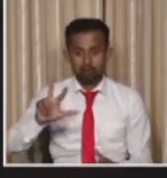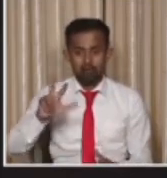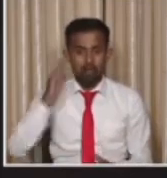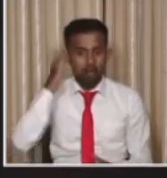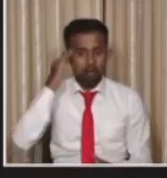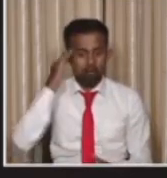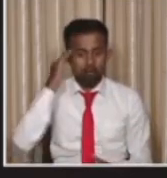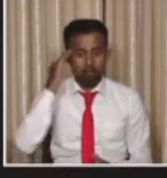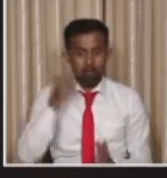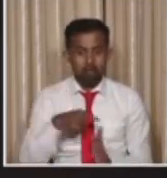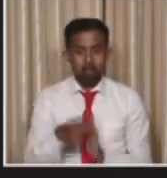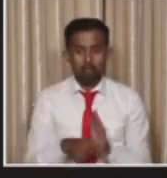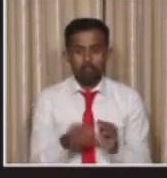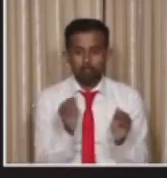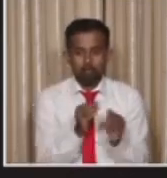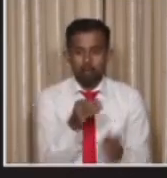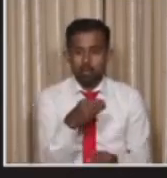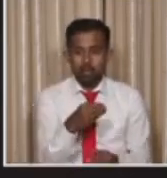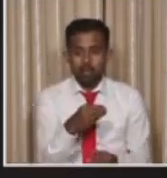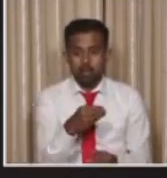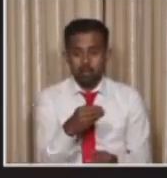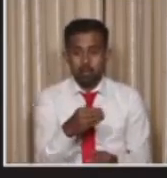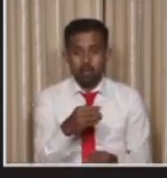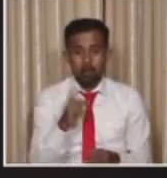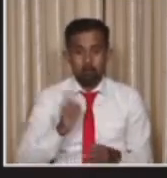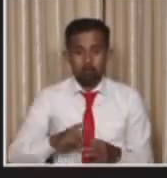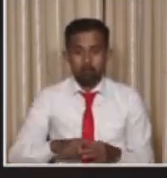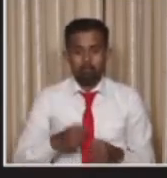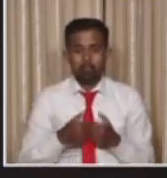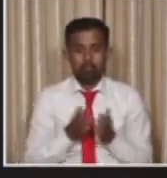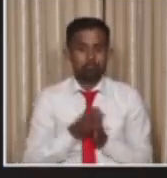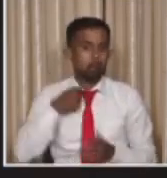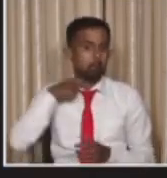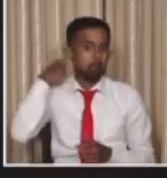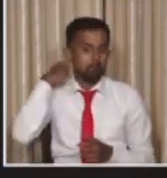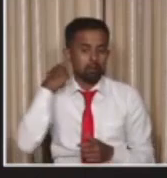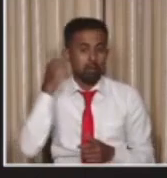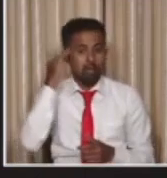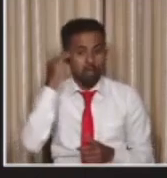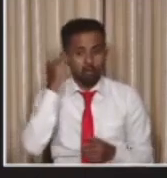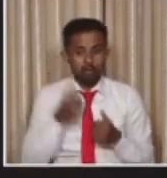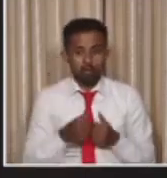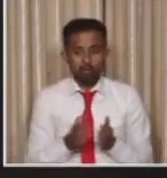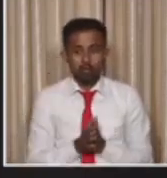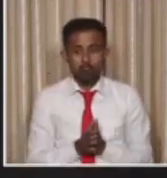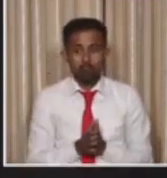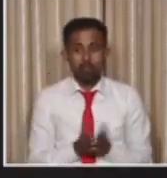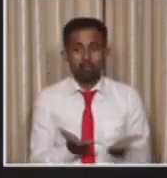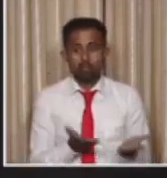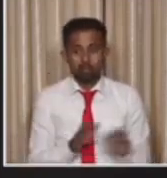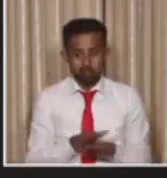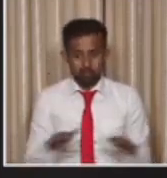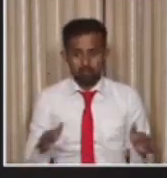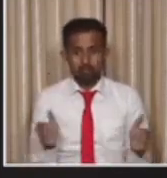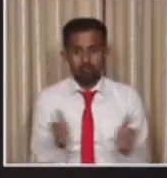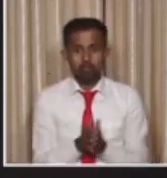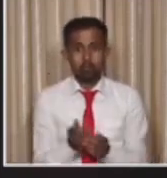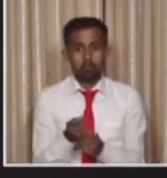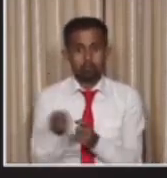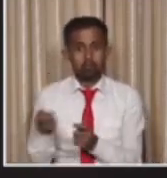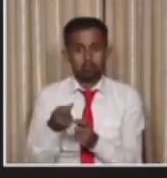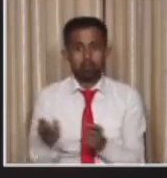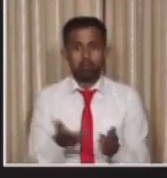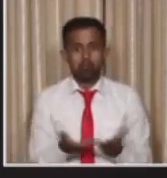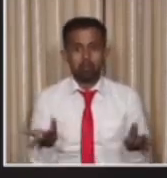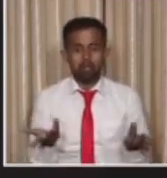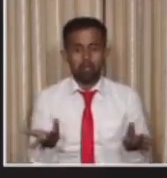අද මේ රටේ මේ ශුද්ධ මූල්‍ය ණය හින්දා සිය දිවි හානි කරගෙන තියෙනවා කාන්තාවෝ තමන්ගේ දරුවොත් එක්ක මේවා ගෙවා ගන්න බැරුව